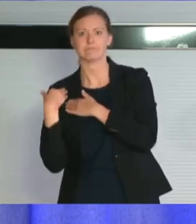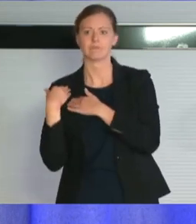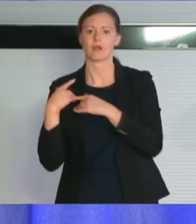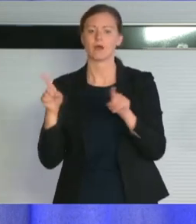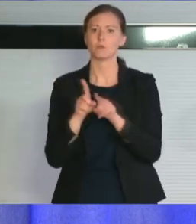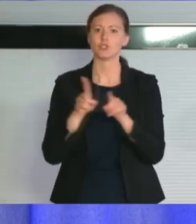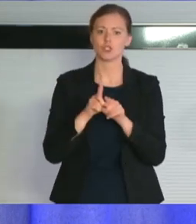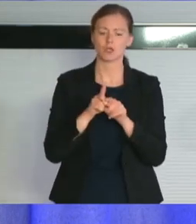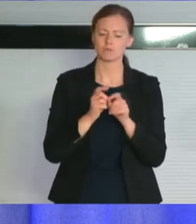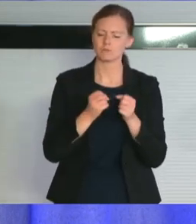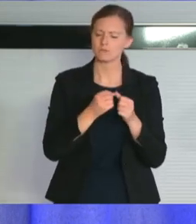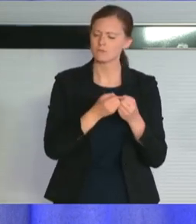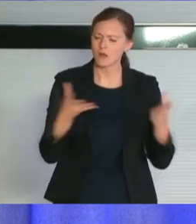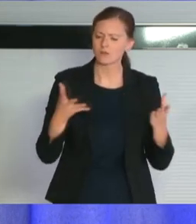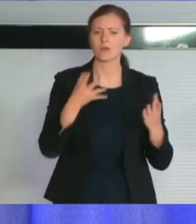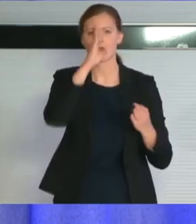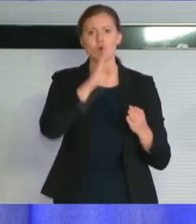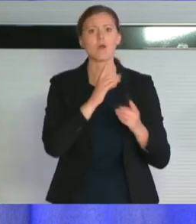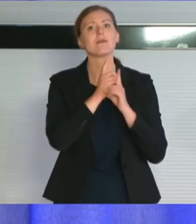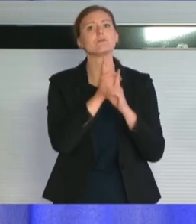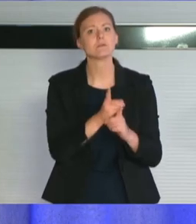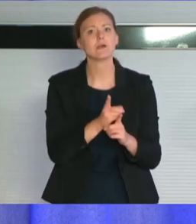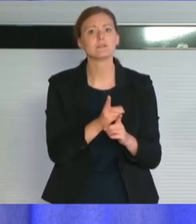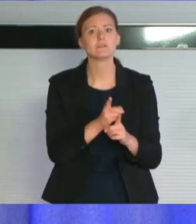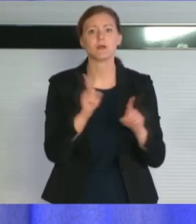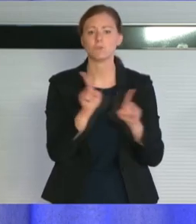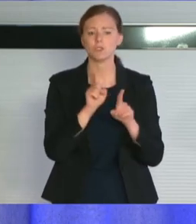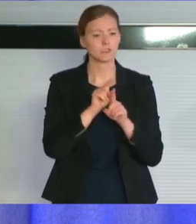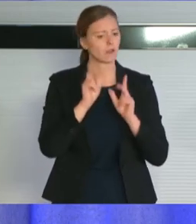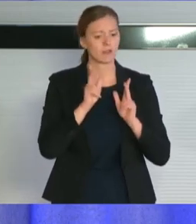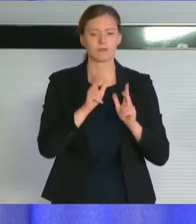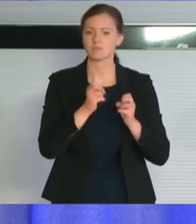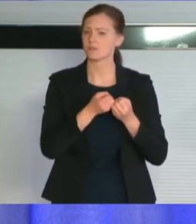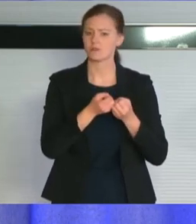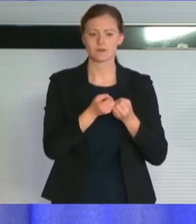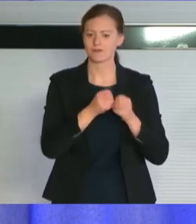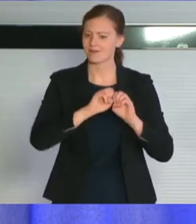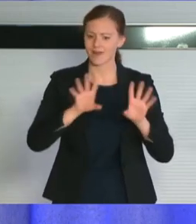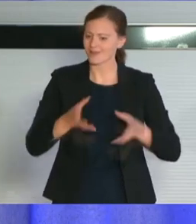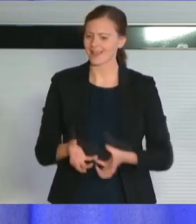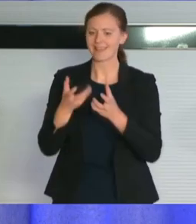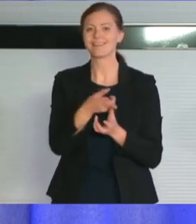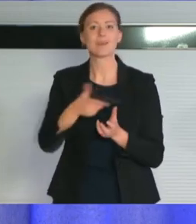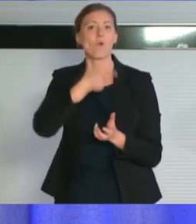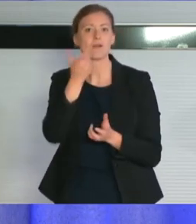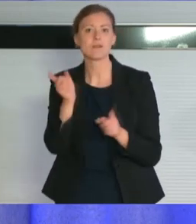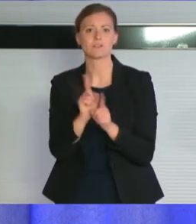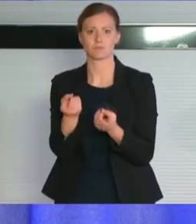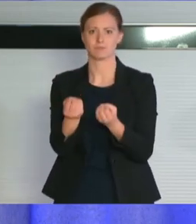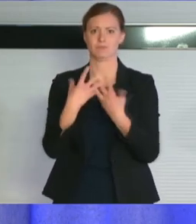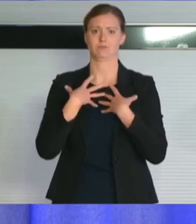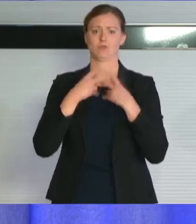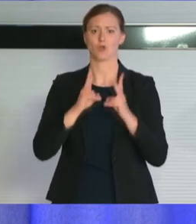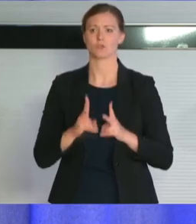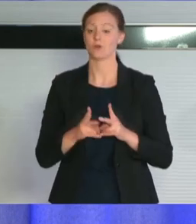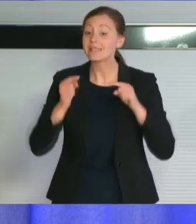mange og alvorlige konsekvenser. Da klarer vi ikke å redde selv mange unge som er smittet, og som vi kan redde